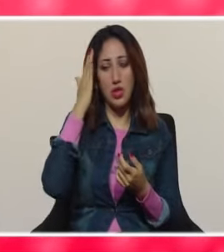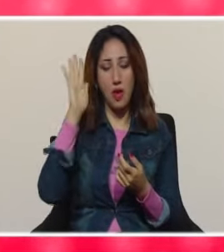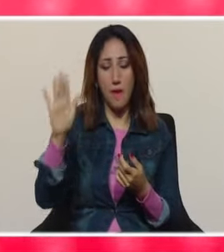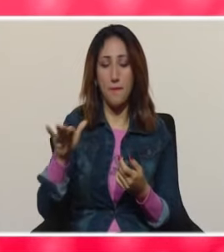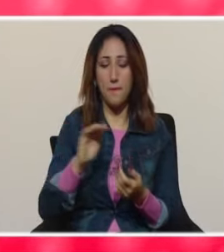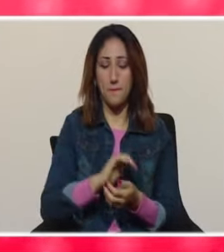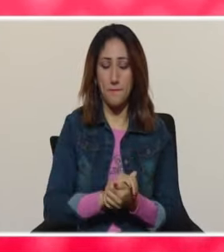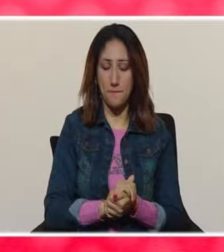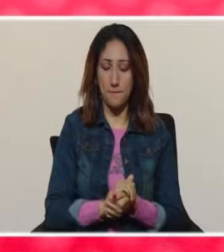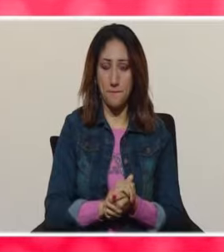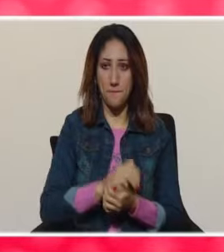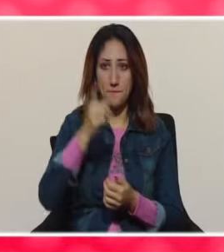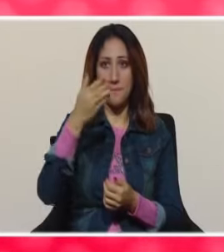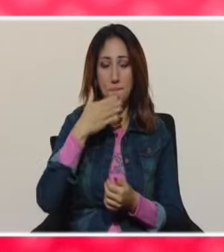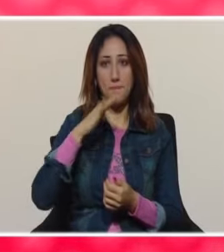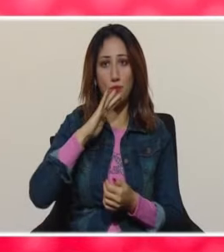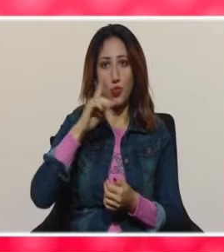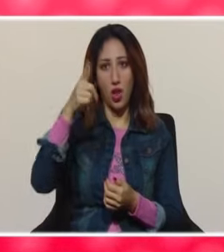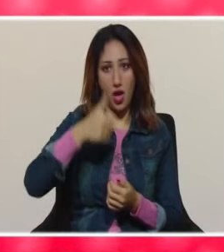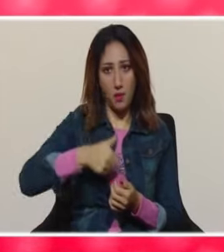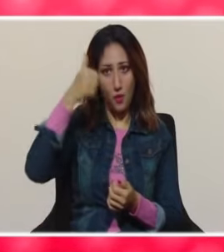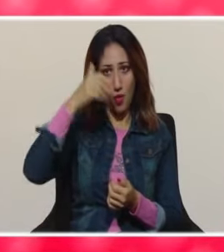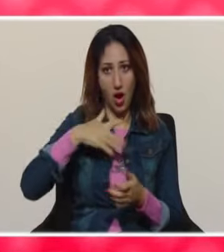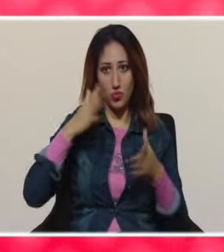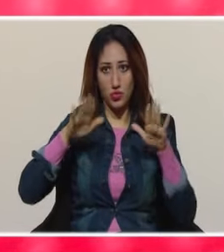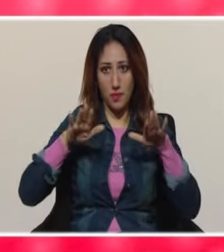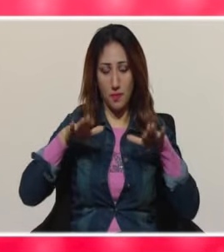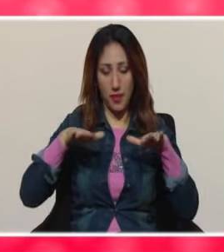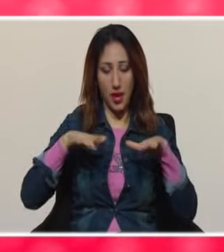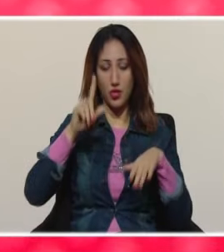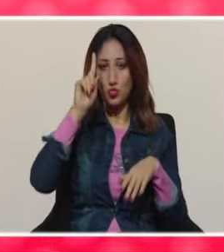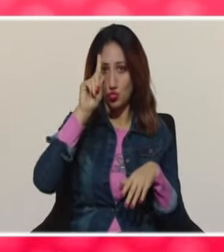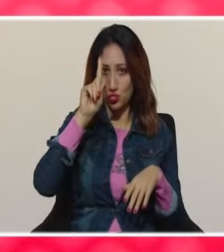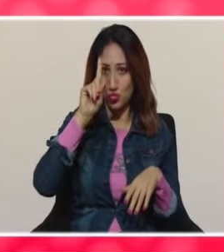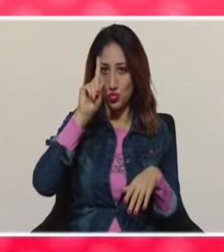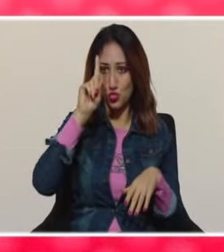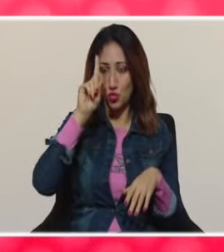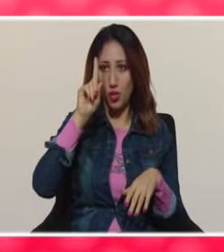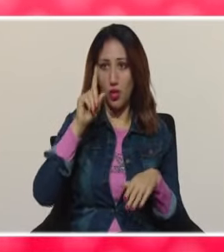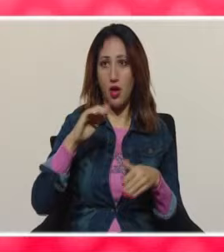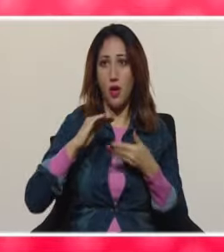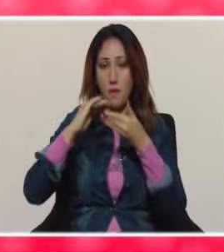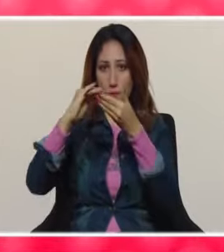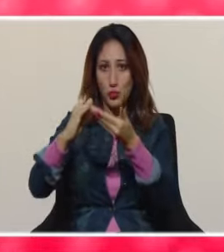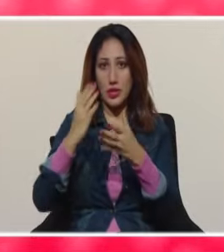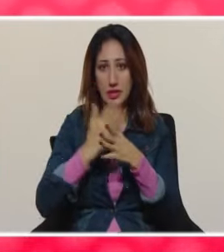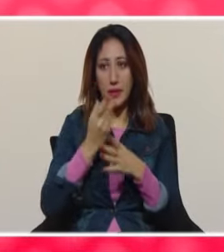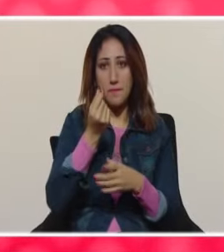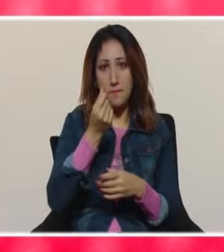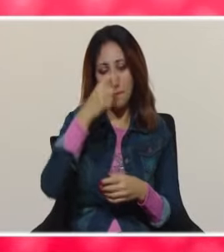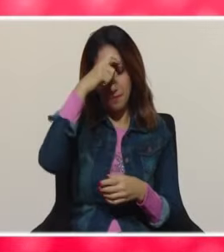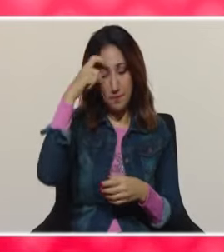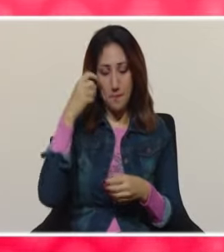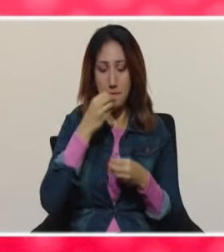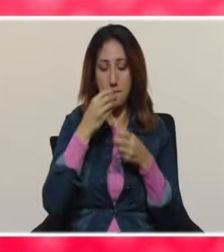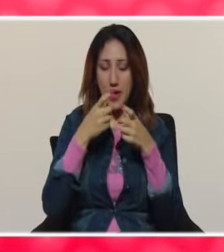سيف تمنيتي امنيه ان يكون عندك مكنه الخياطه، وان شاء الله تساهم ولو بشكل بسيط في تحسين